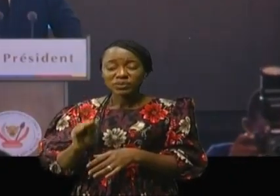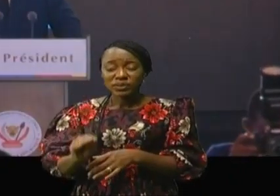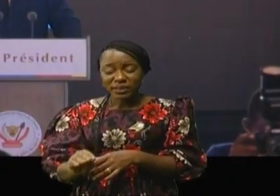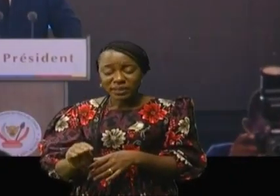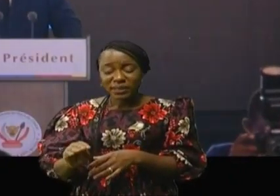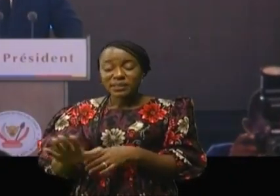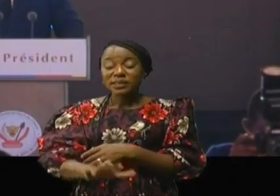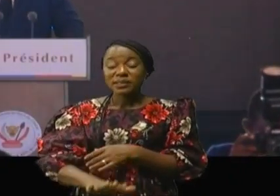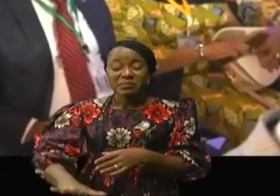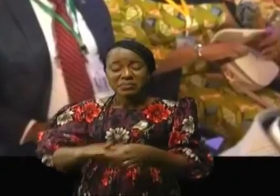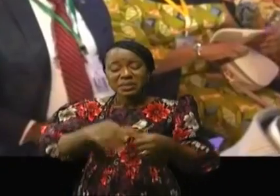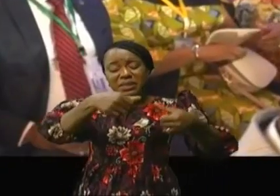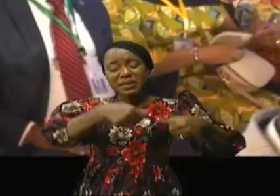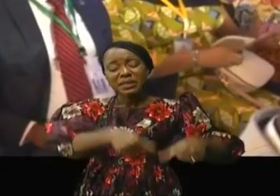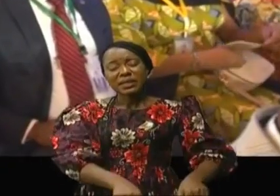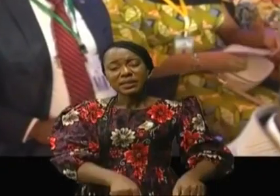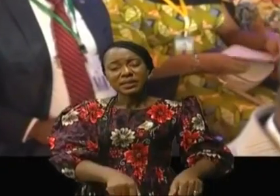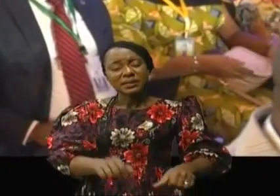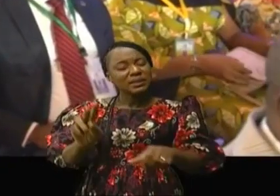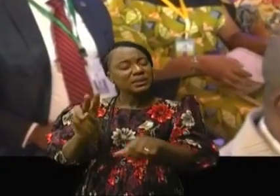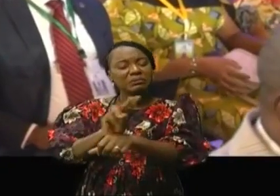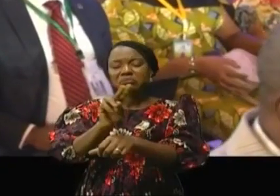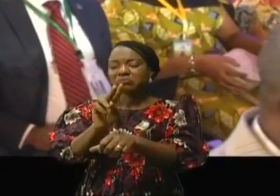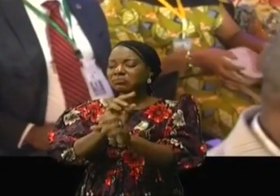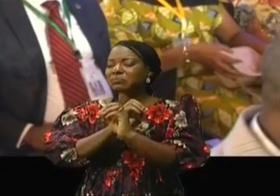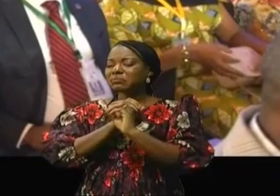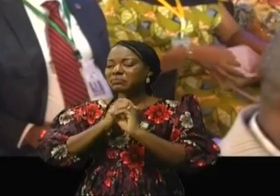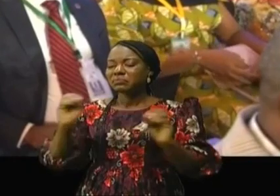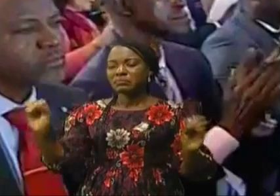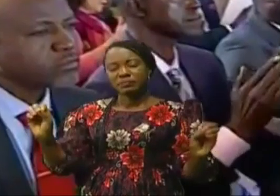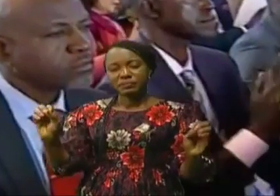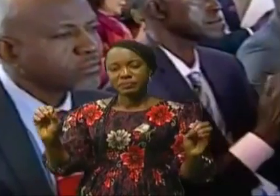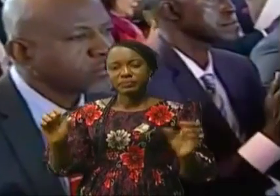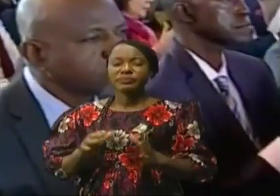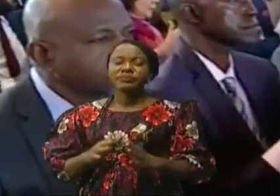pays reste inexploré et inexploité.